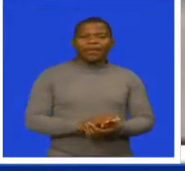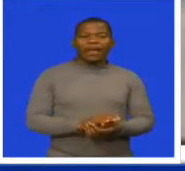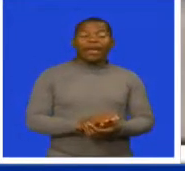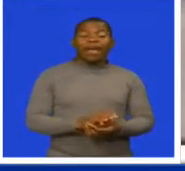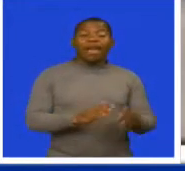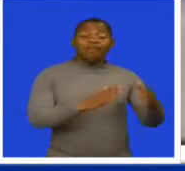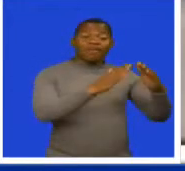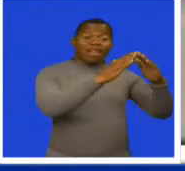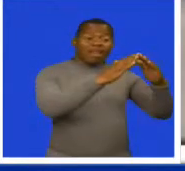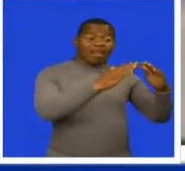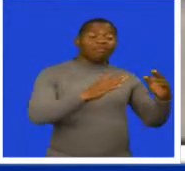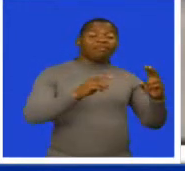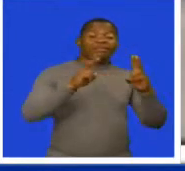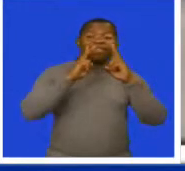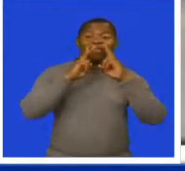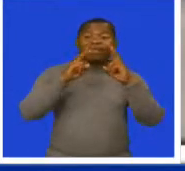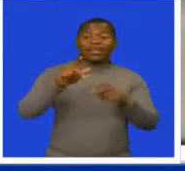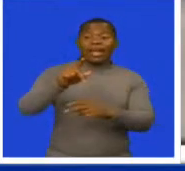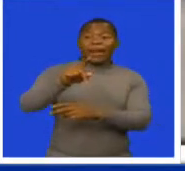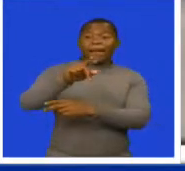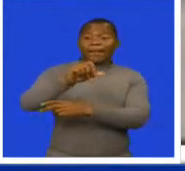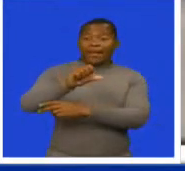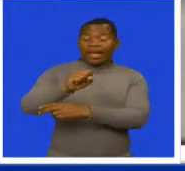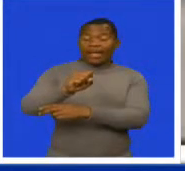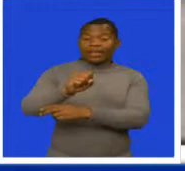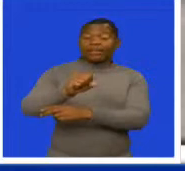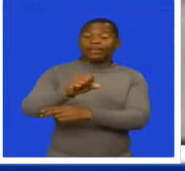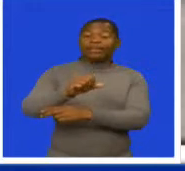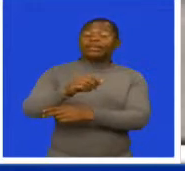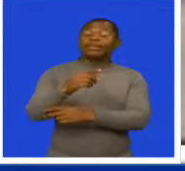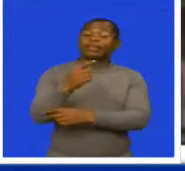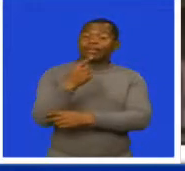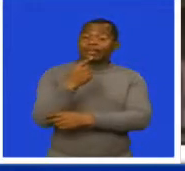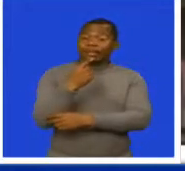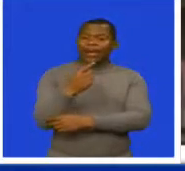indlela yikukhuthata sive ukuthi singakhohlwa kuhlobisa live